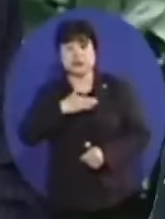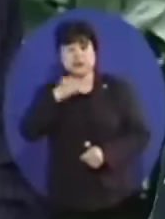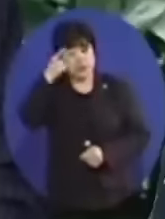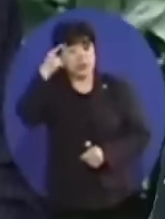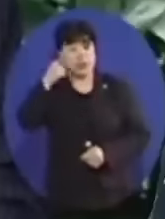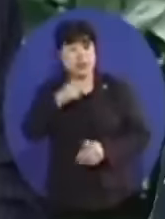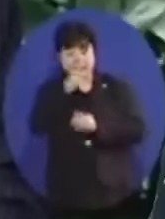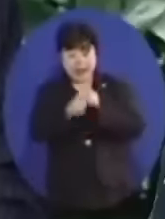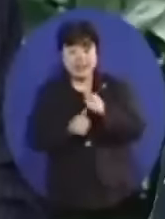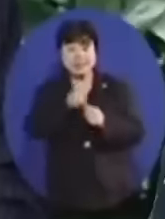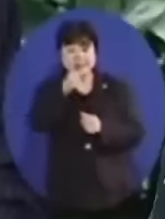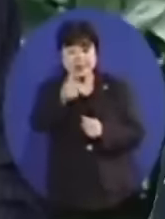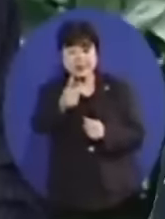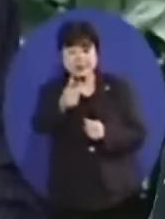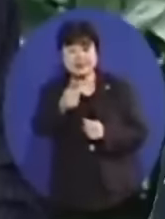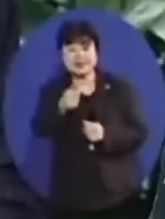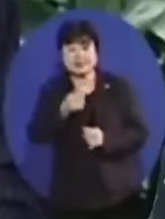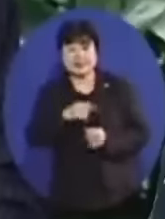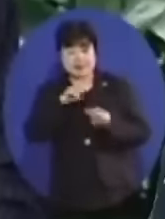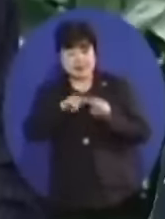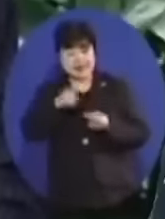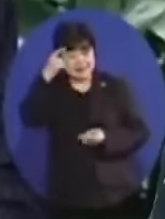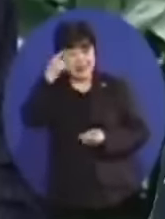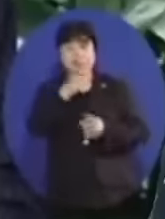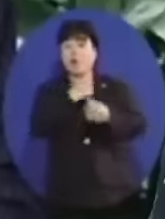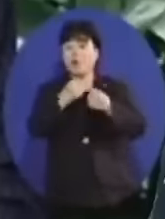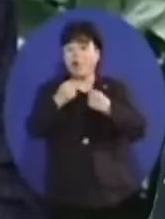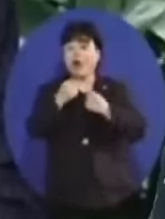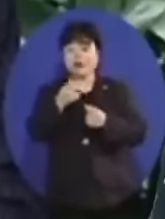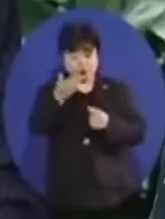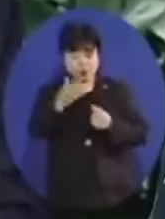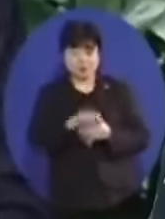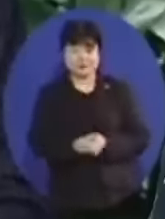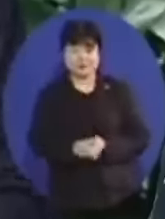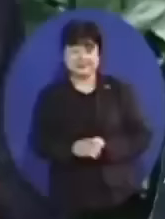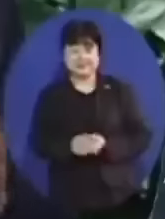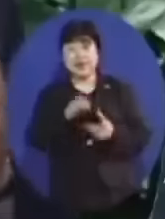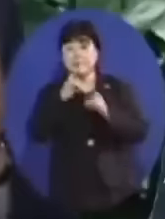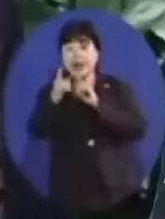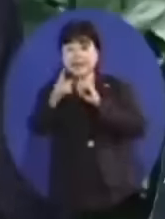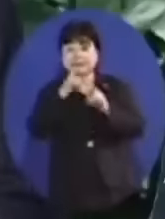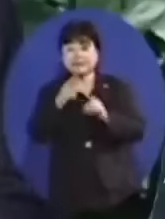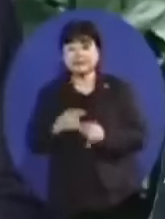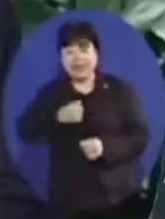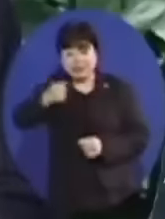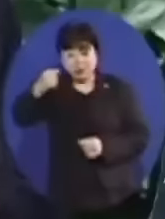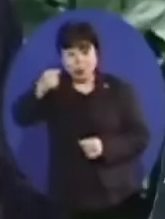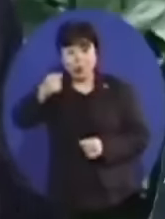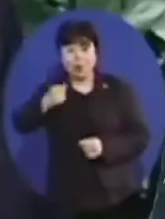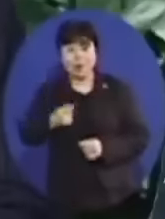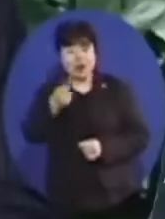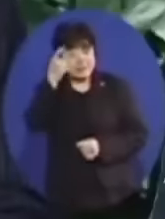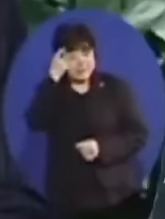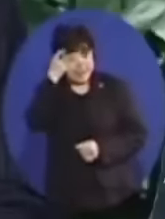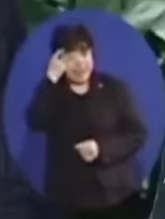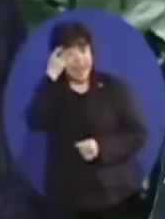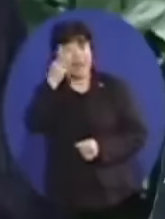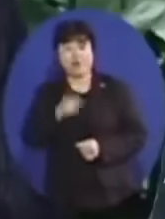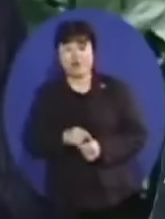생각이고 하나님이 내에 대한 생각은 건강에 있다. 이 말씀을 가지고서